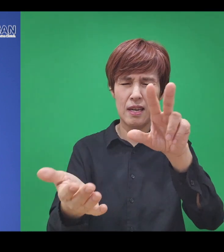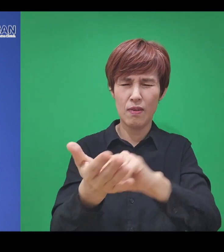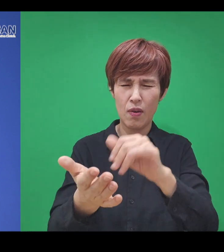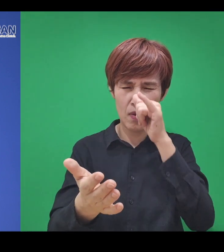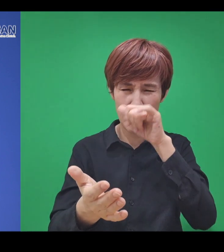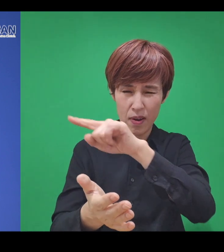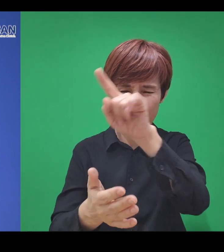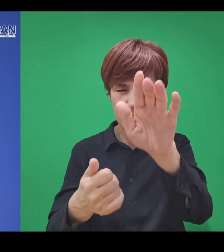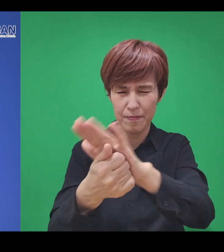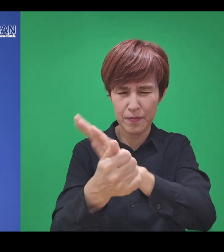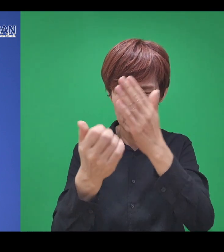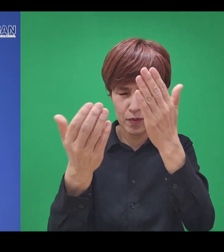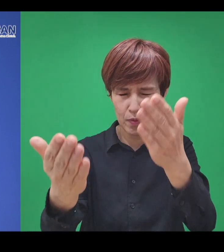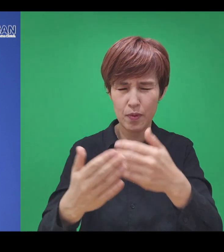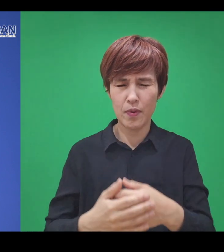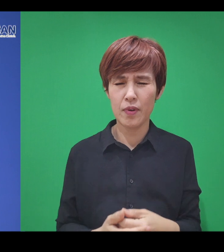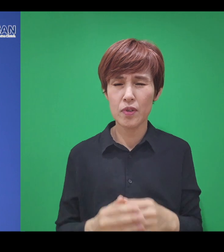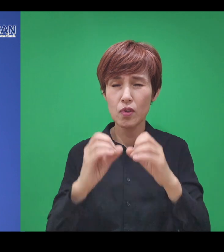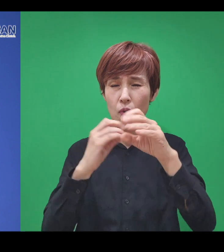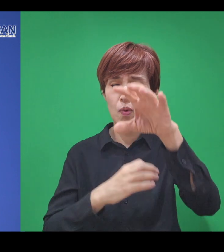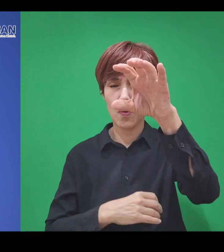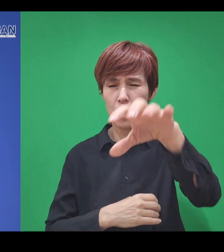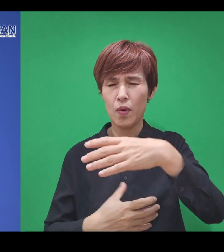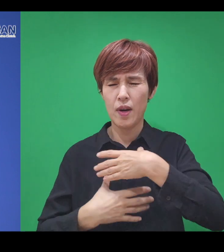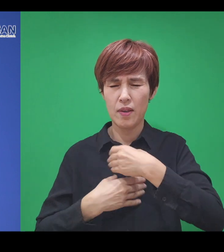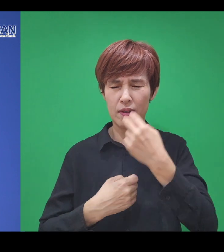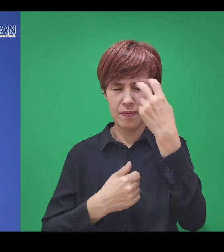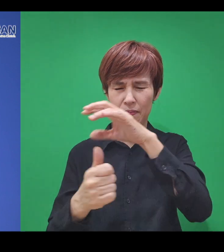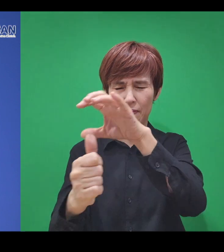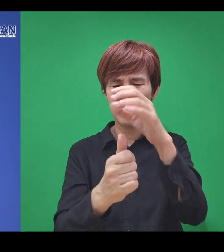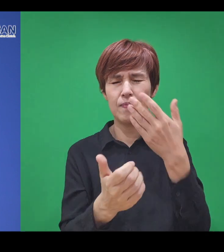돌보시고 그 지역의 선교지를 안전하게